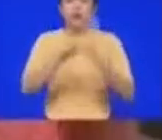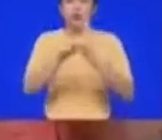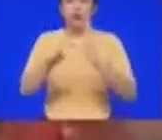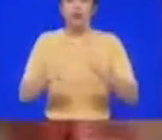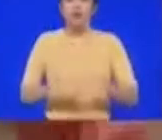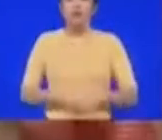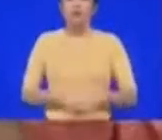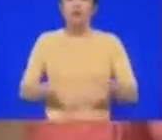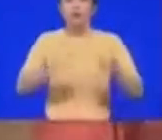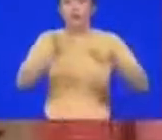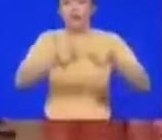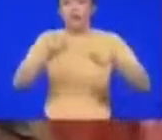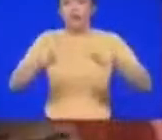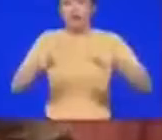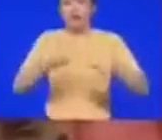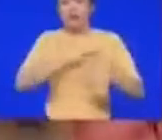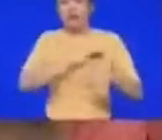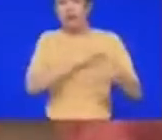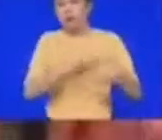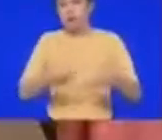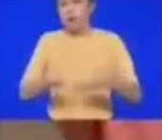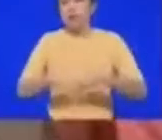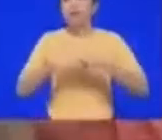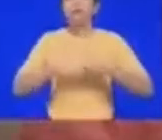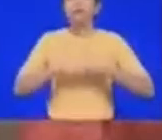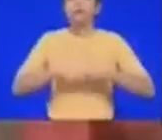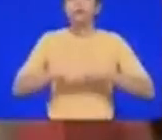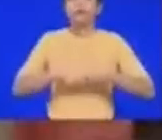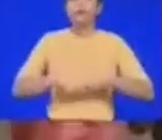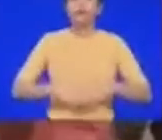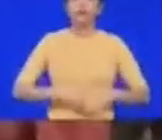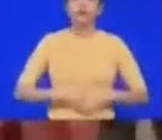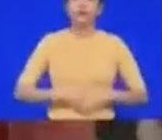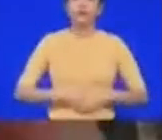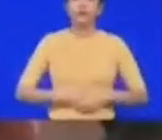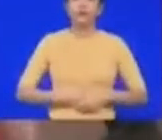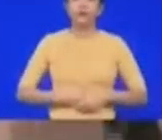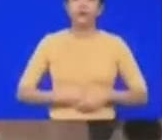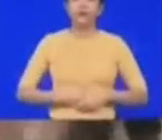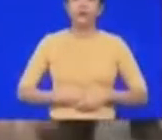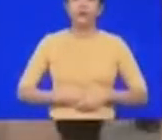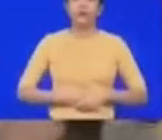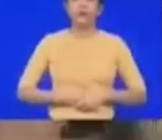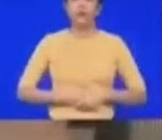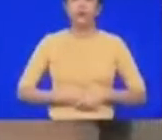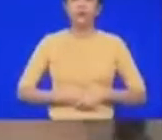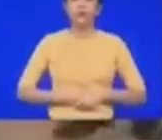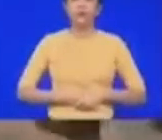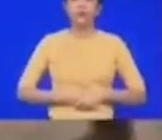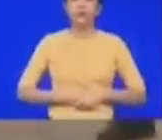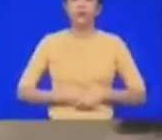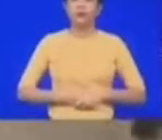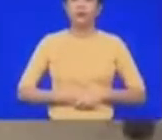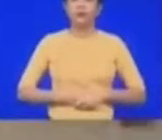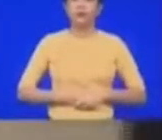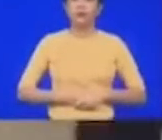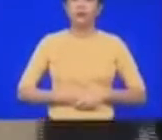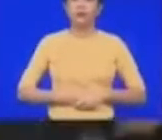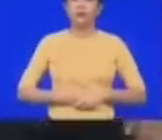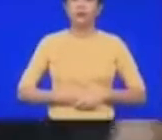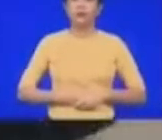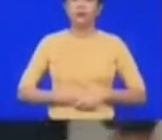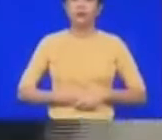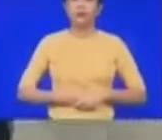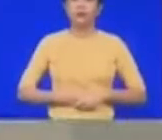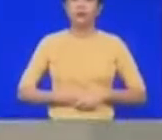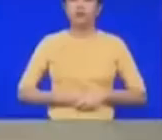อดีตเลขาธิการสหประชาชาติถูกตั้งข้อสังเกตถึงเบื้องหน้าเบื้องหลังการไปเยือนมากเลยนะครับเพราะว่ามีคนจำนวน